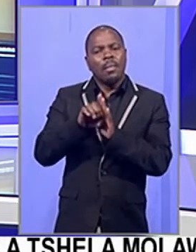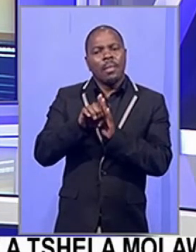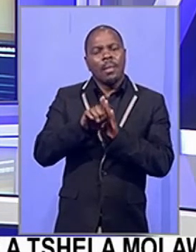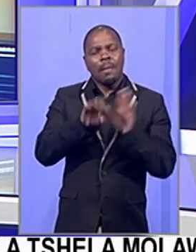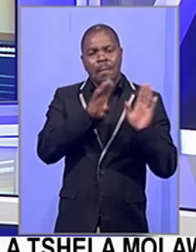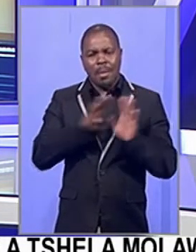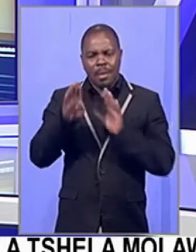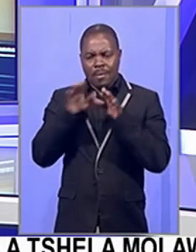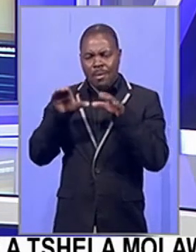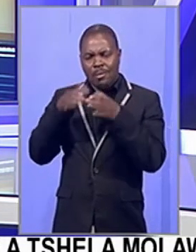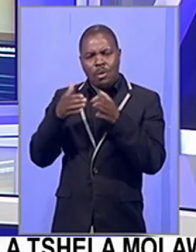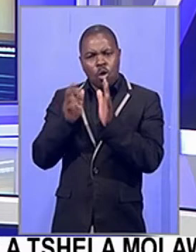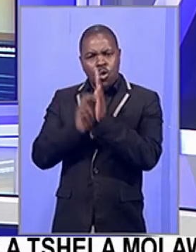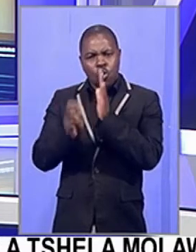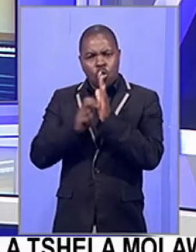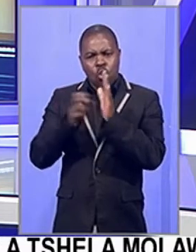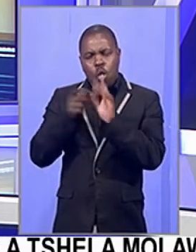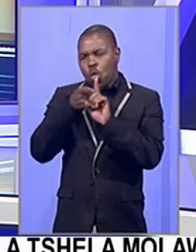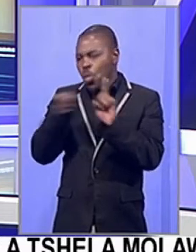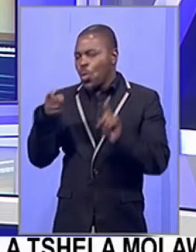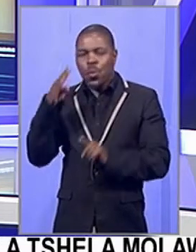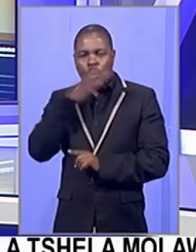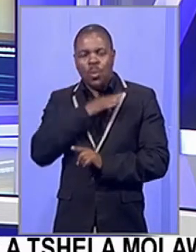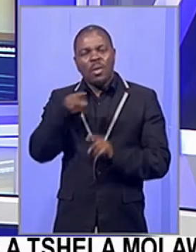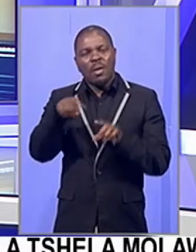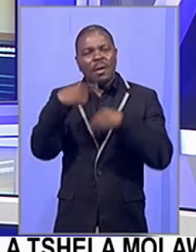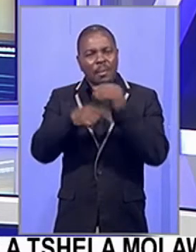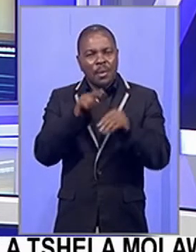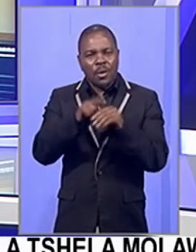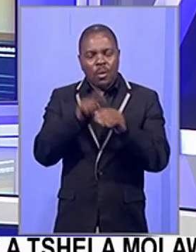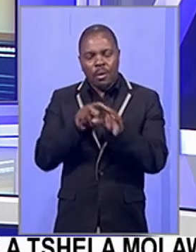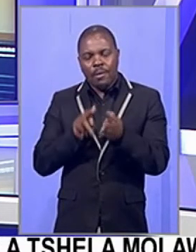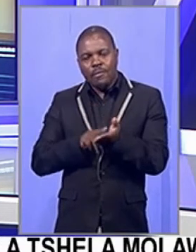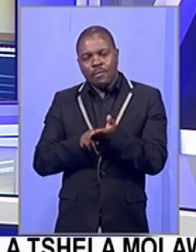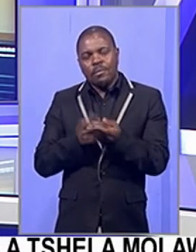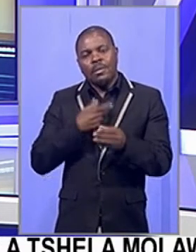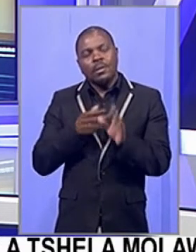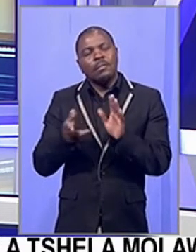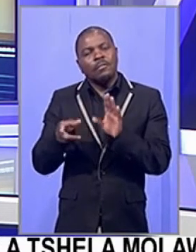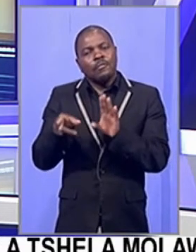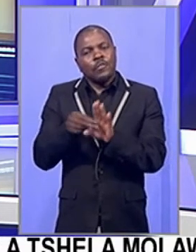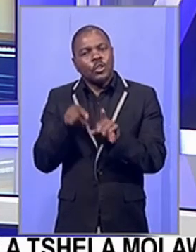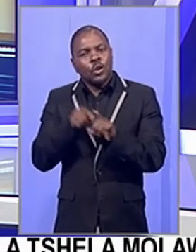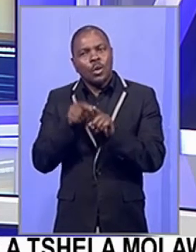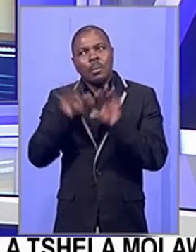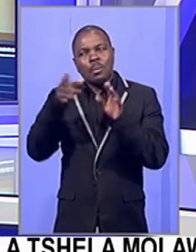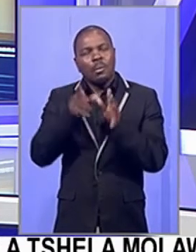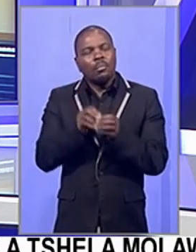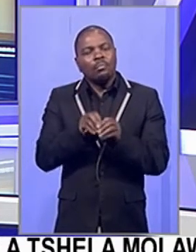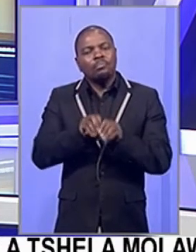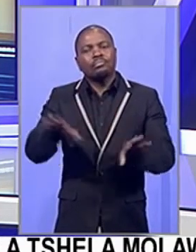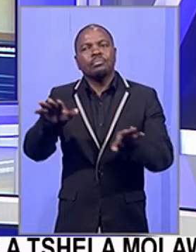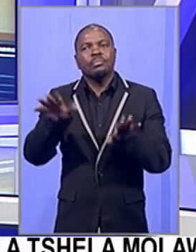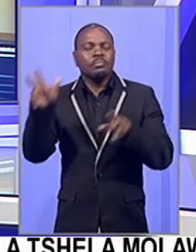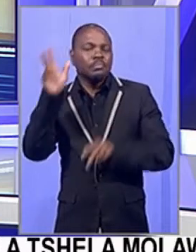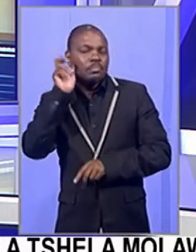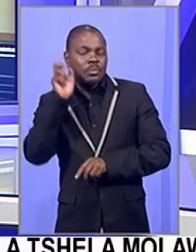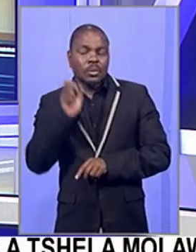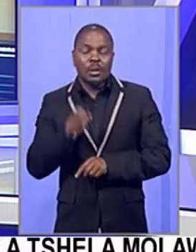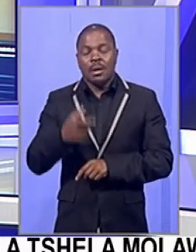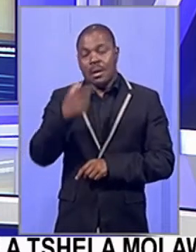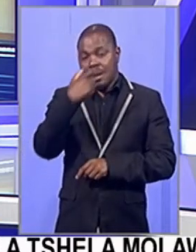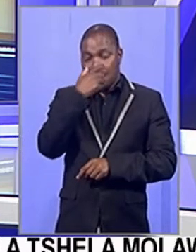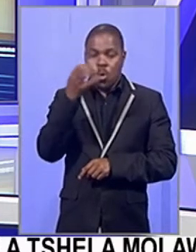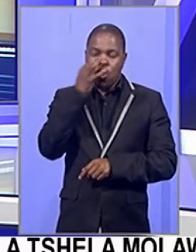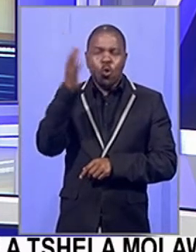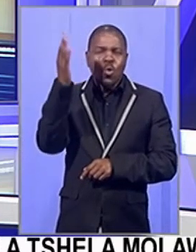bahlankedi phetiši ka ga diteng tša kgatišo yeo e šwahlišitšwego. Kgatišong yeo Ramaphosa o re o tloga a tseba ka